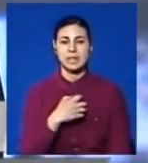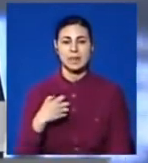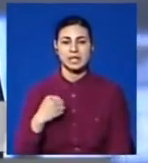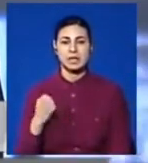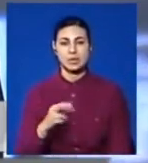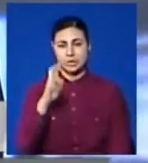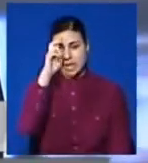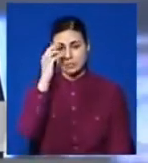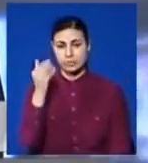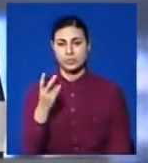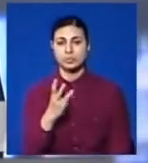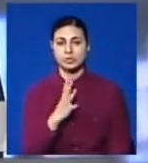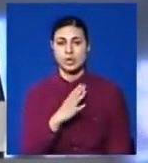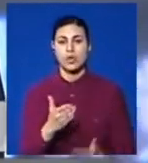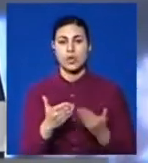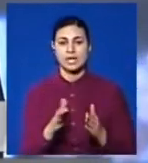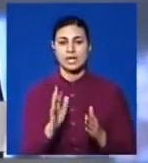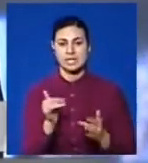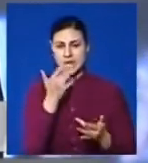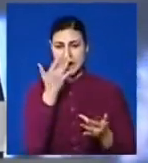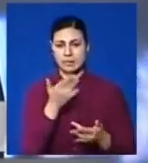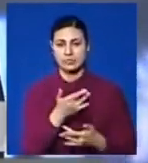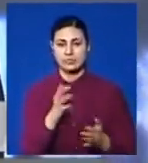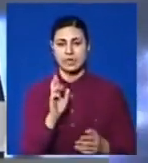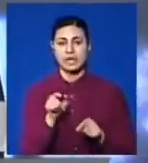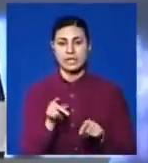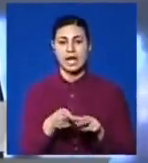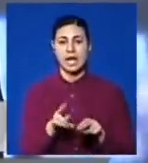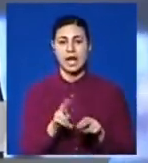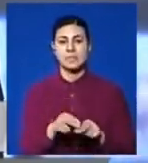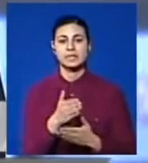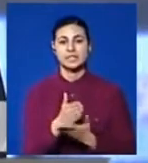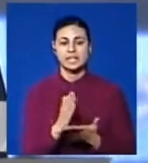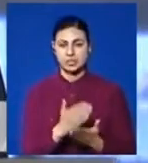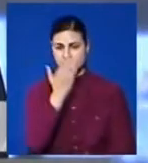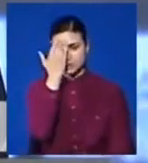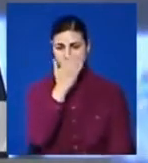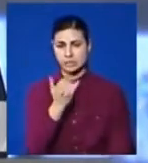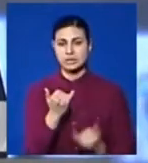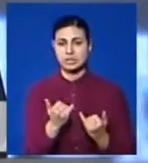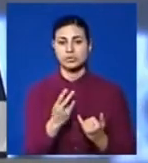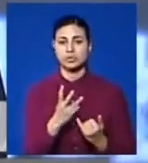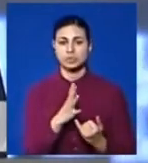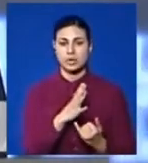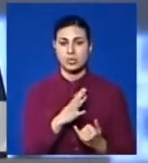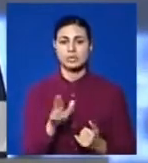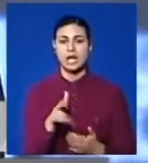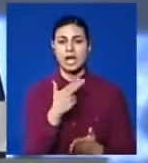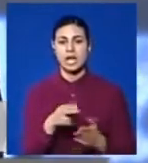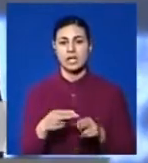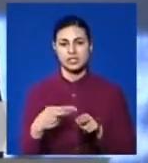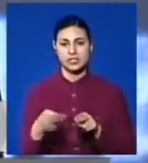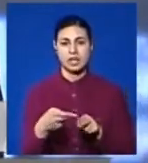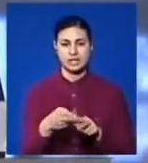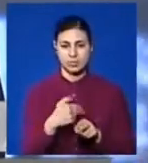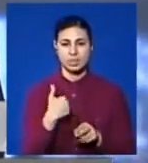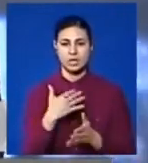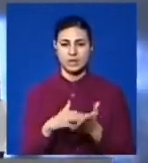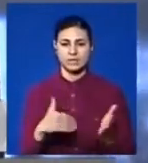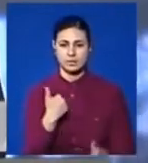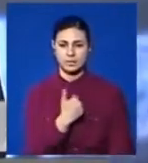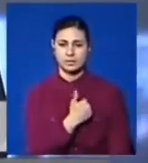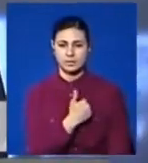სახელმწიფოსგან, უნდა იყოს ღია და გამჭვირვალე და საპატრიარქო ამ ნაწილში საზოგადოების წინაშე უნდა იყოს ანგარიშვალდებული და გავაგრძელებ თუ